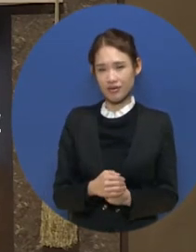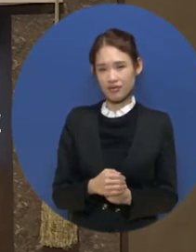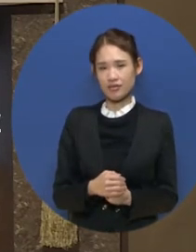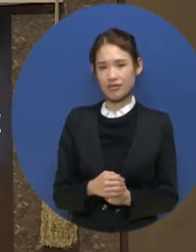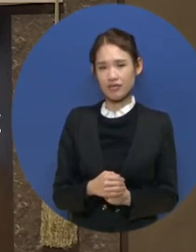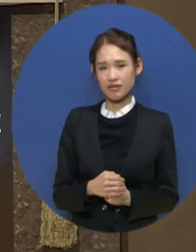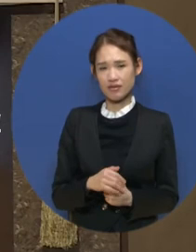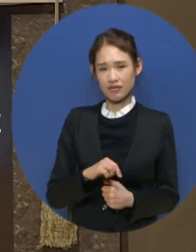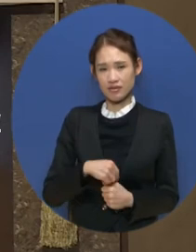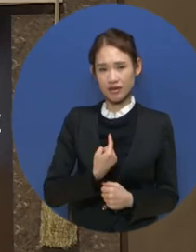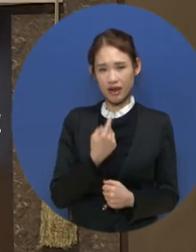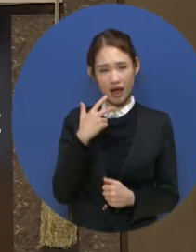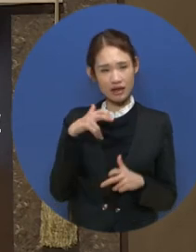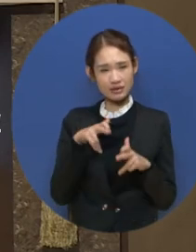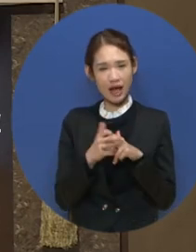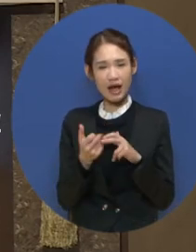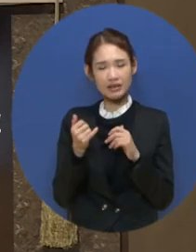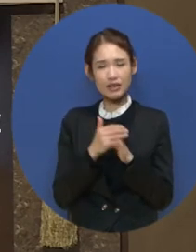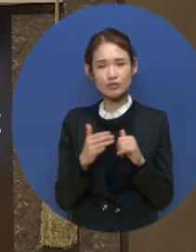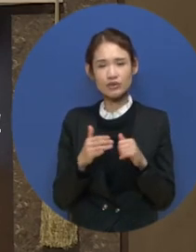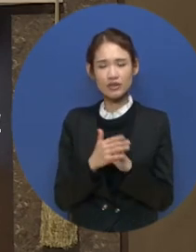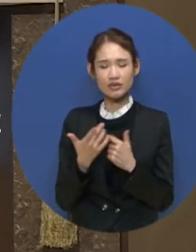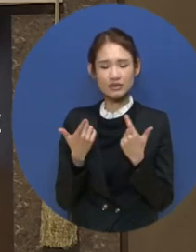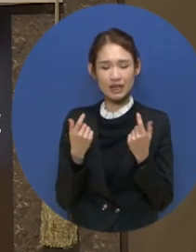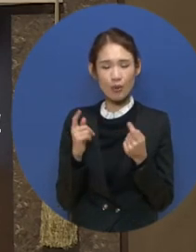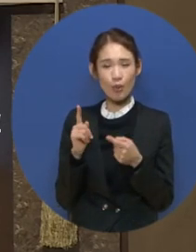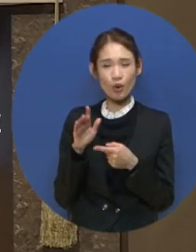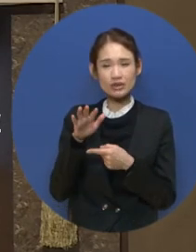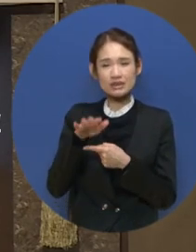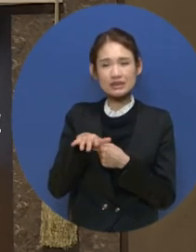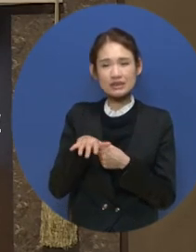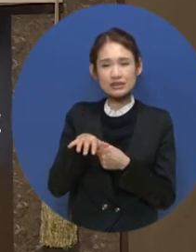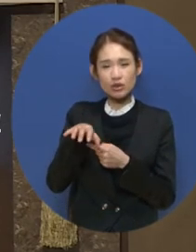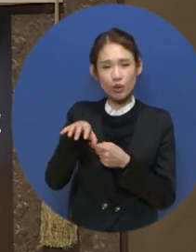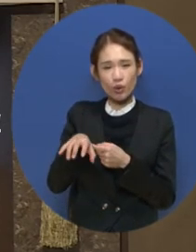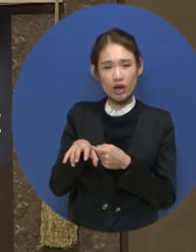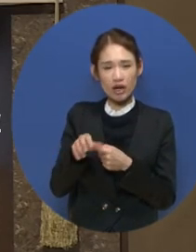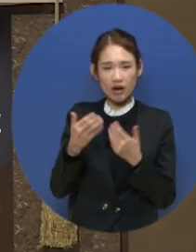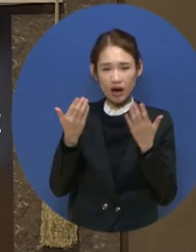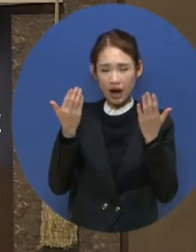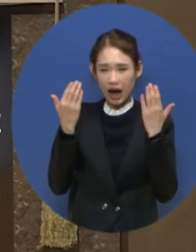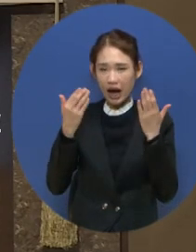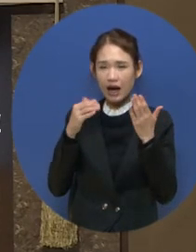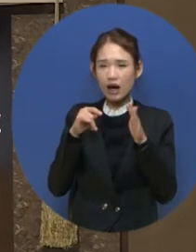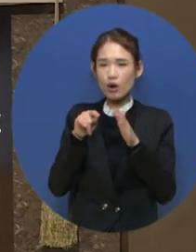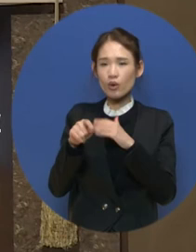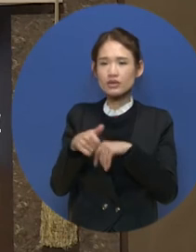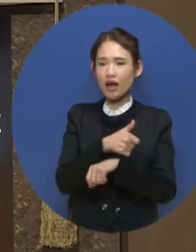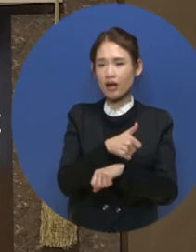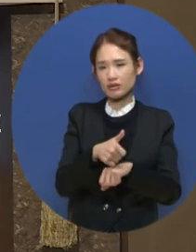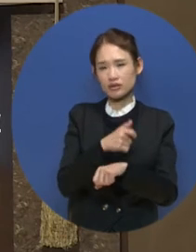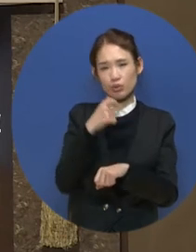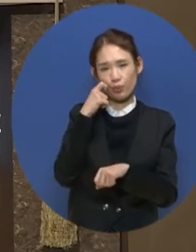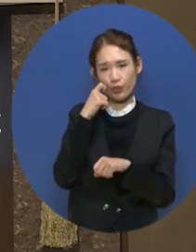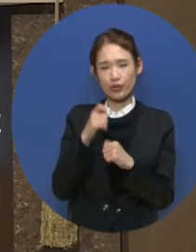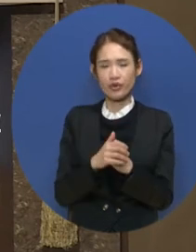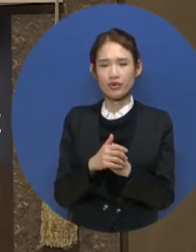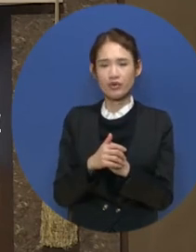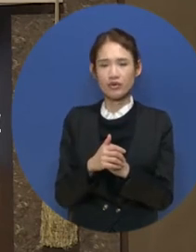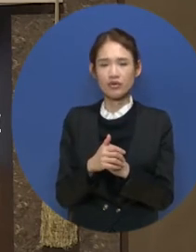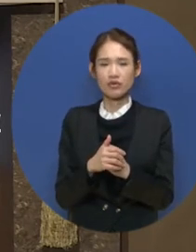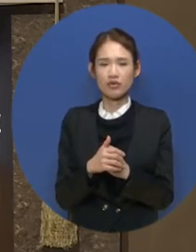자기가 장애 때문에 또 언제 그런 그 어디 이렇게 시골에서 학교를 가지는 못한 거예요